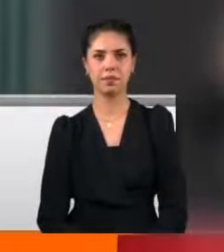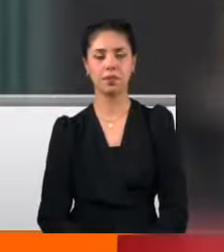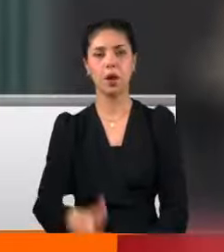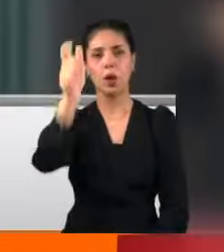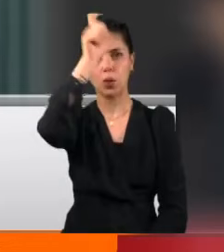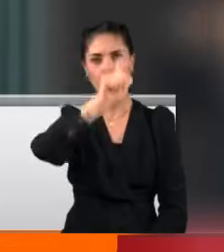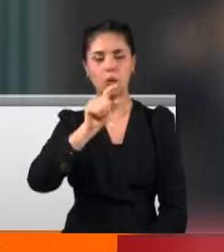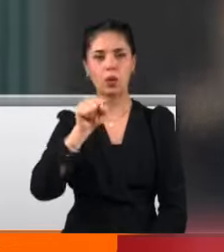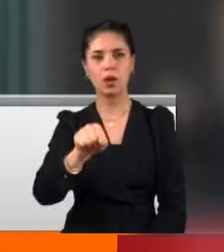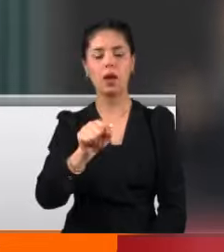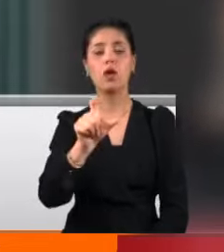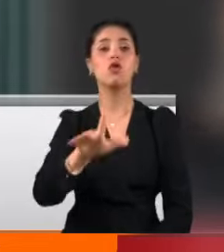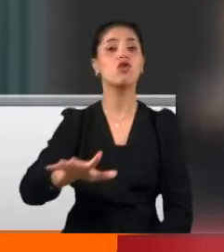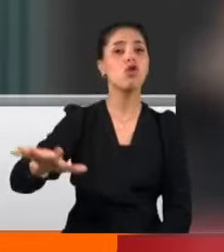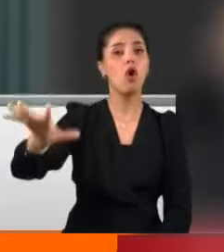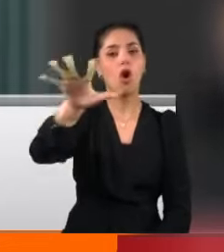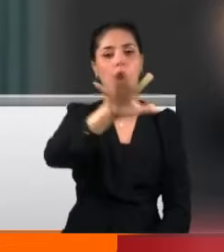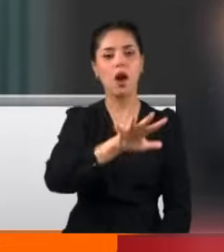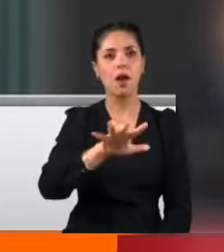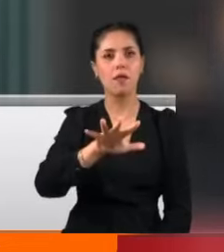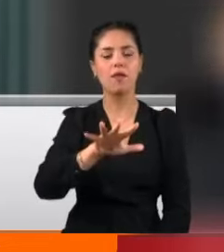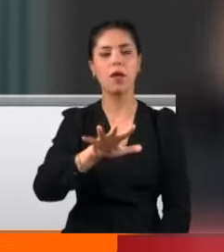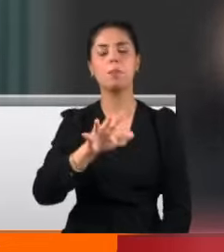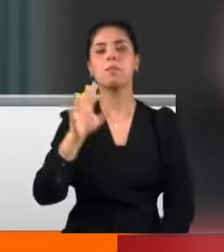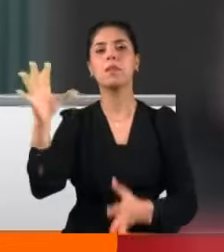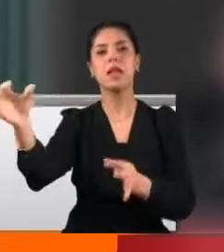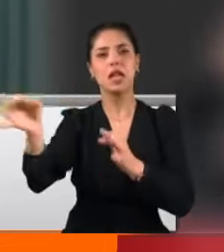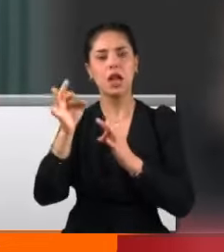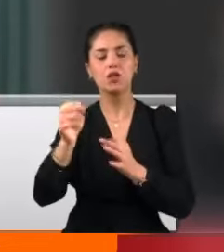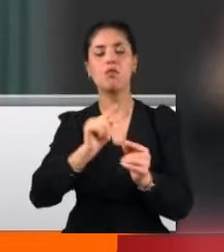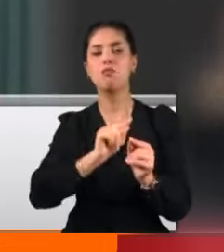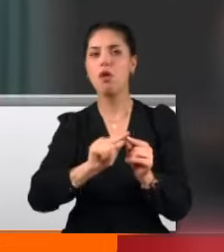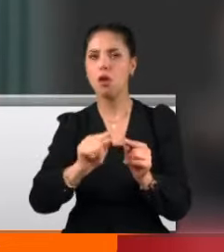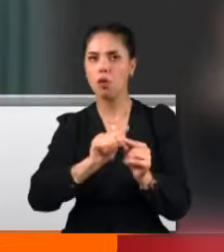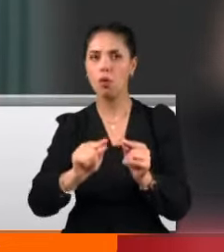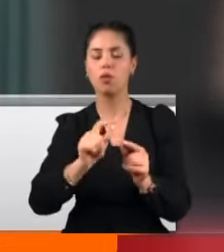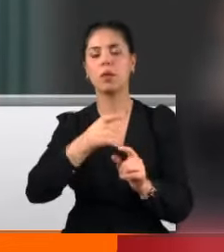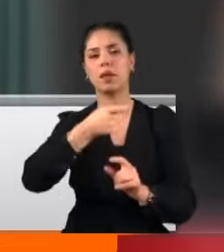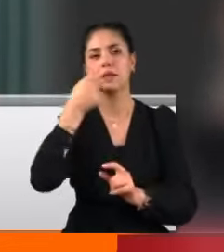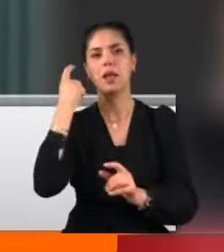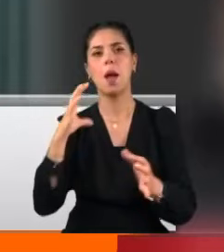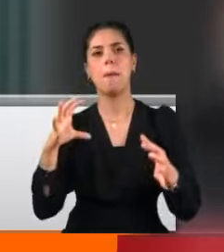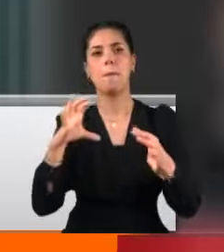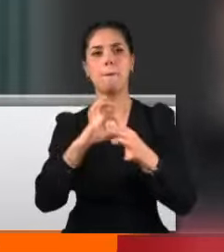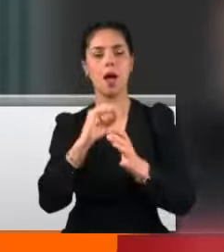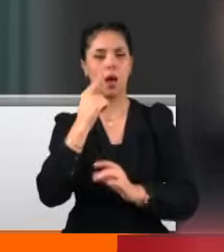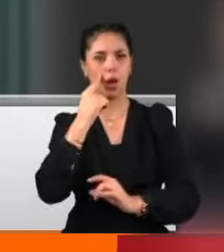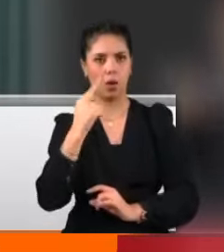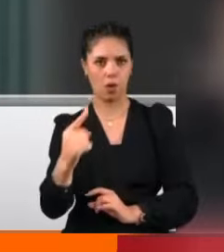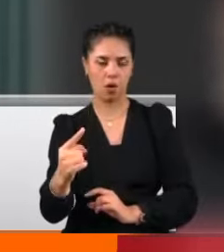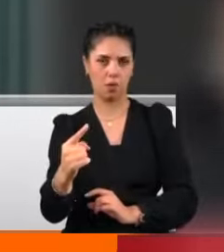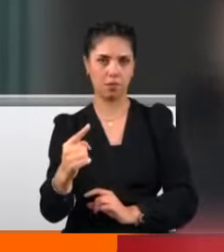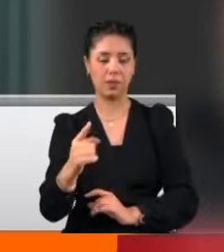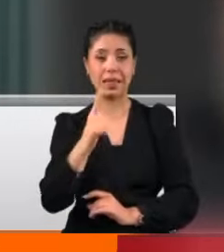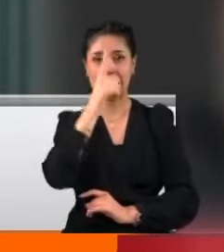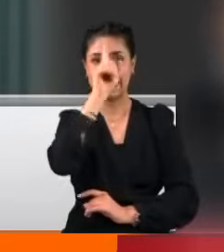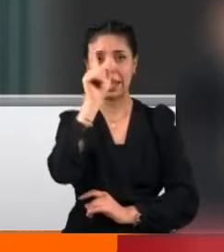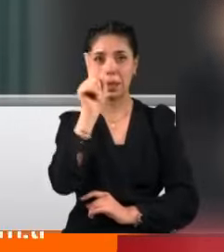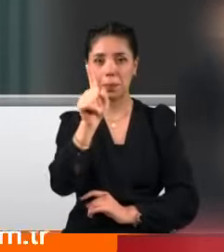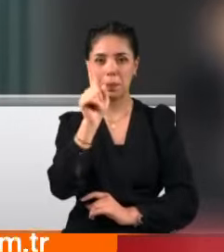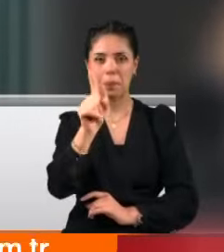Türkiye coğrafi beşeri ekonomik ve tarihi Bağları itibariyle tek bir